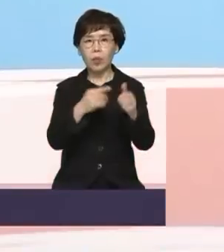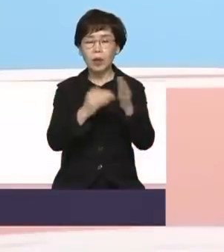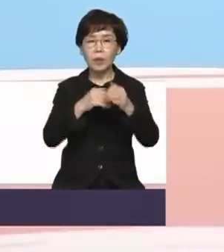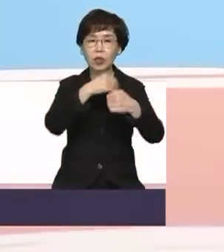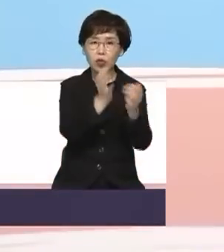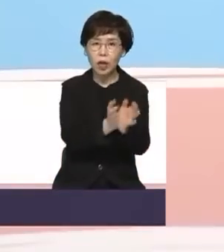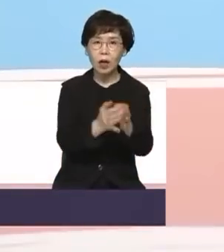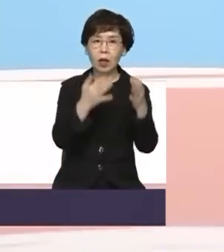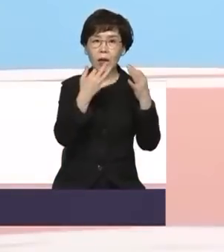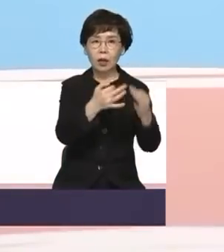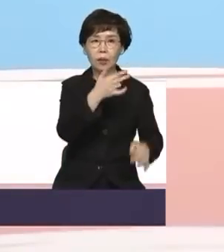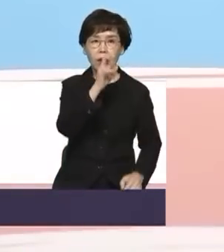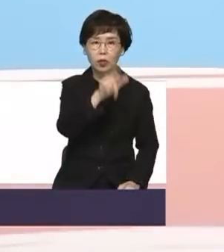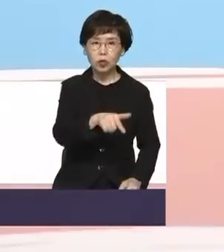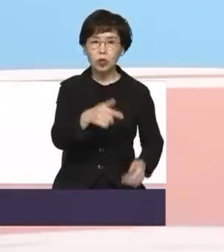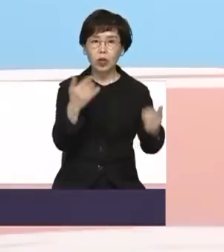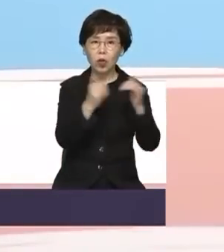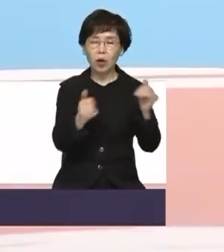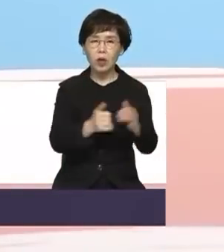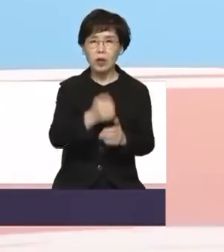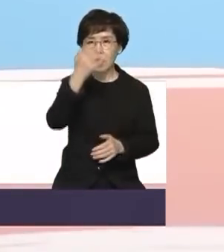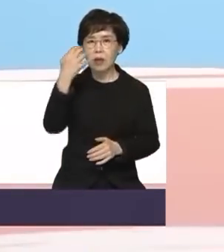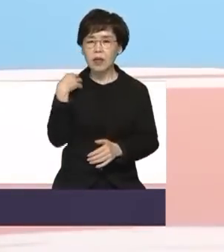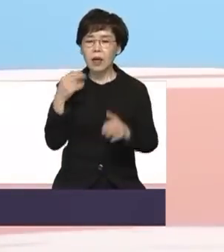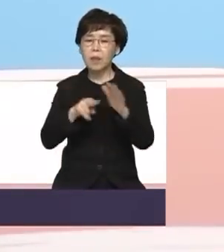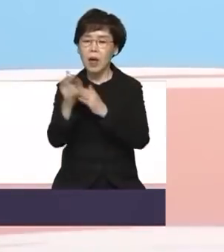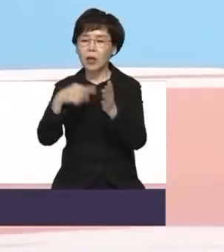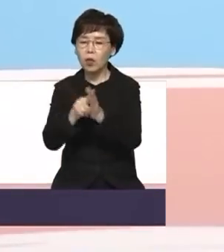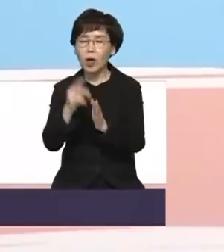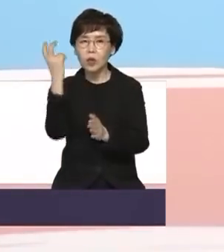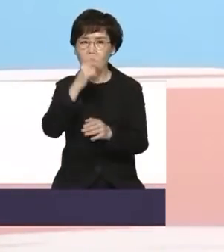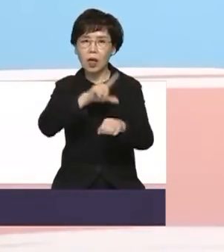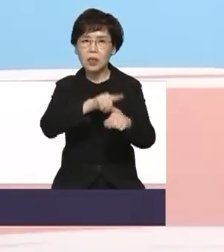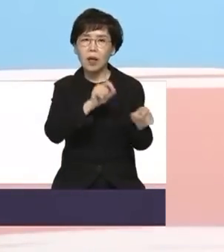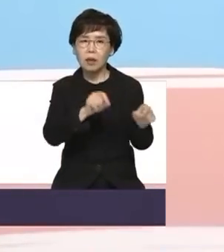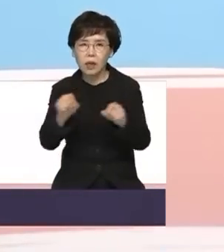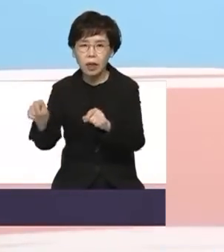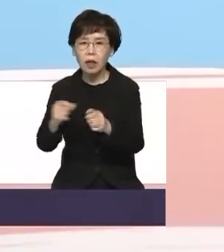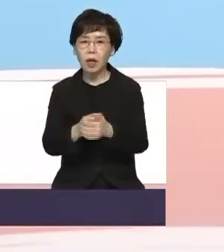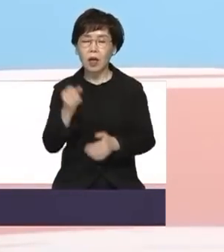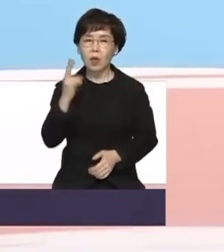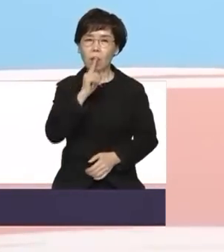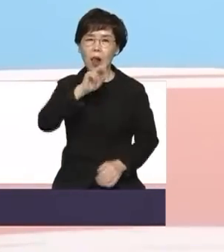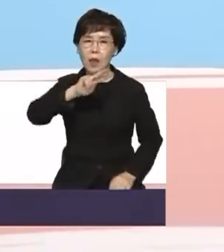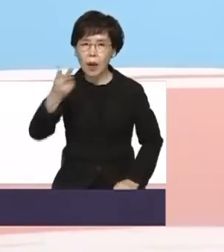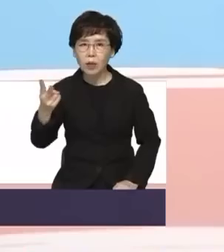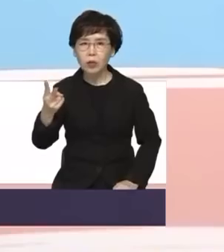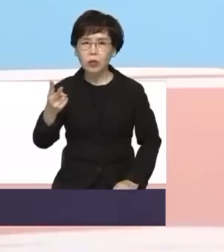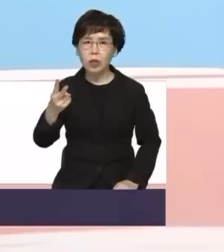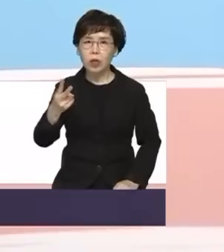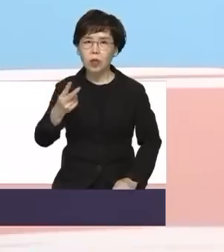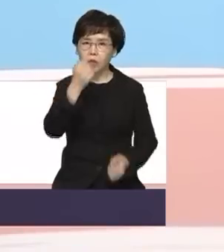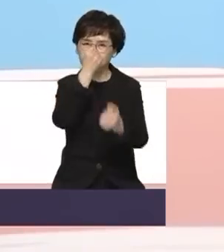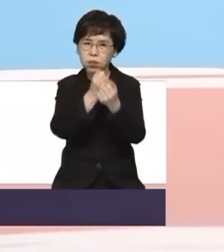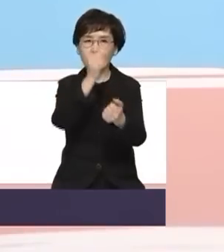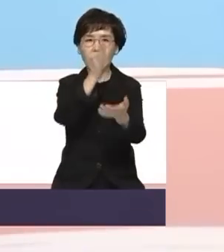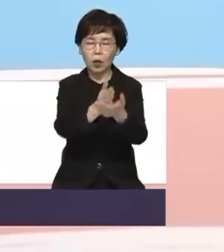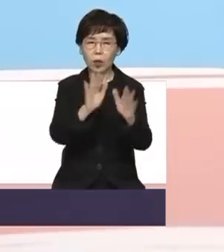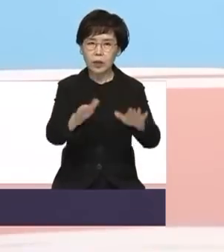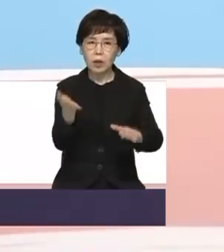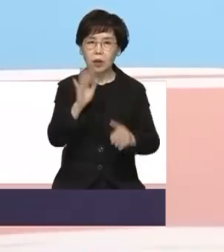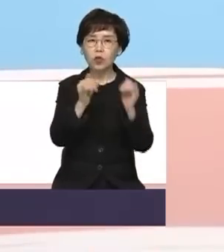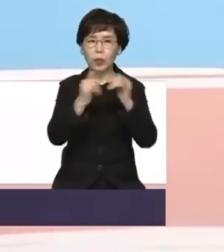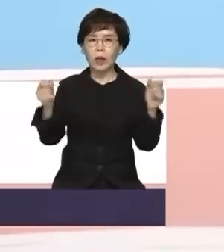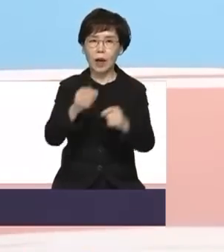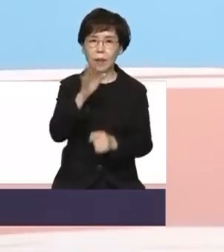민주당과 김남국 의원은 면피성 조사와 시간 끌기, 말 바꾸기로 버틸 것이 아니라 이제라도